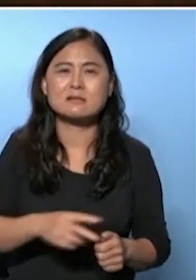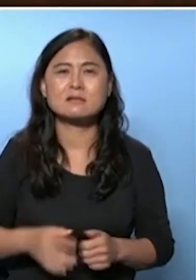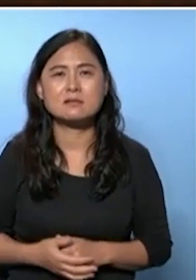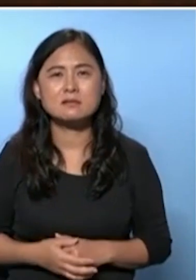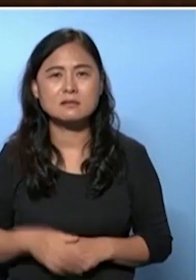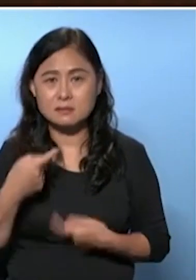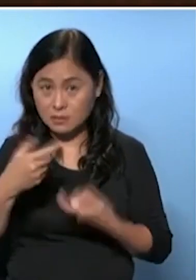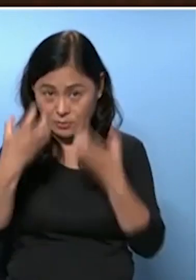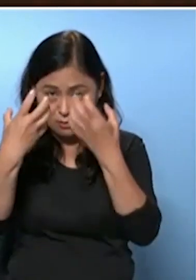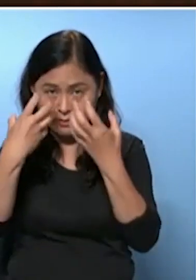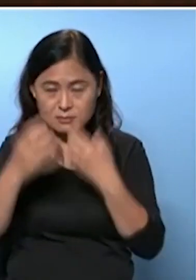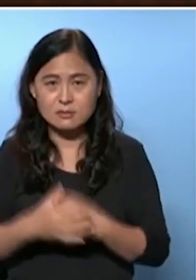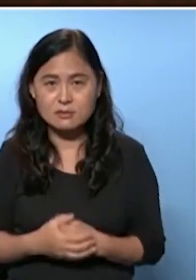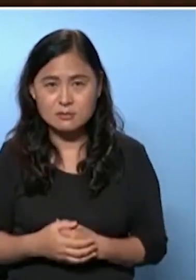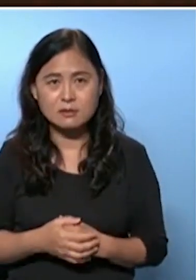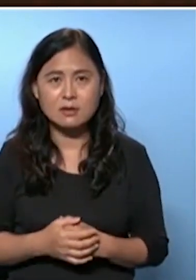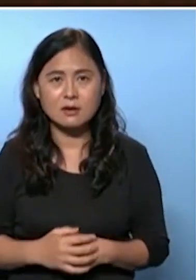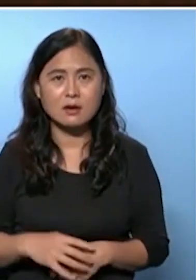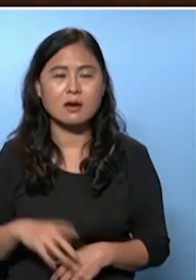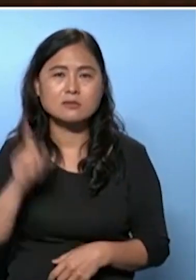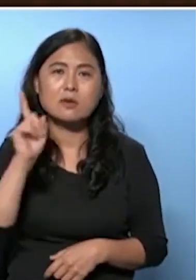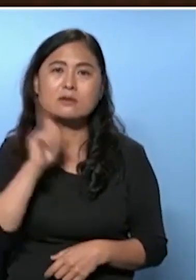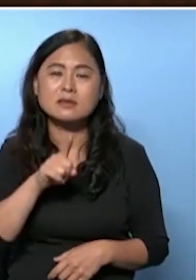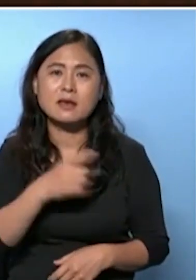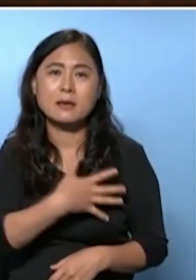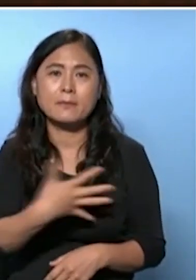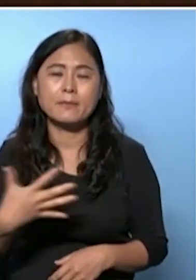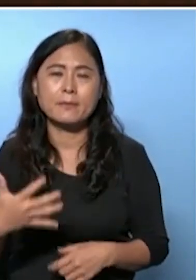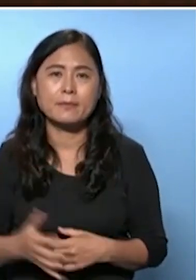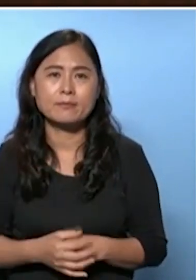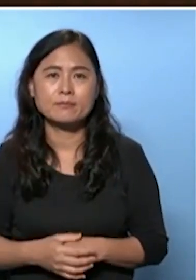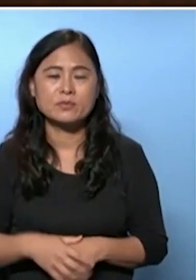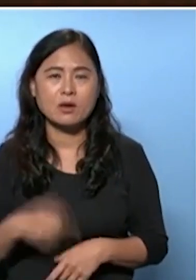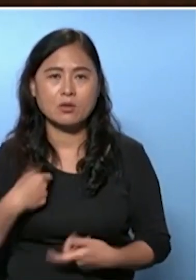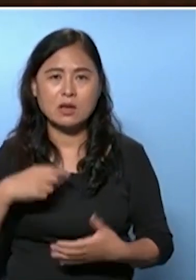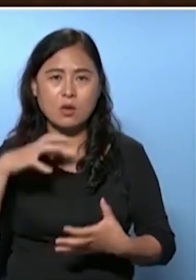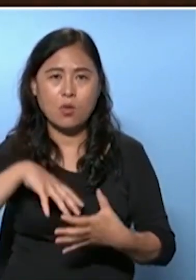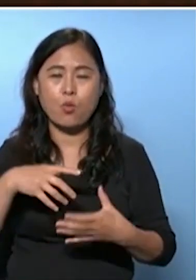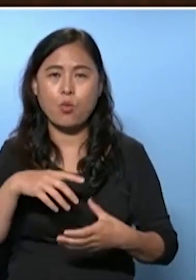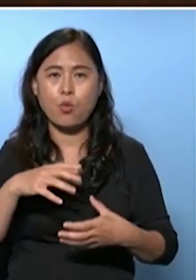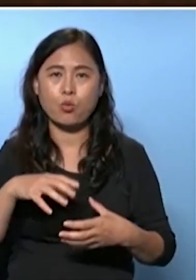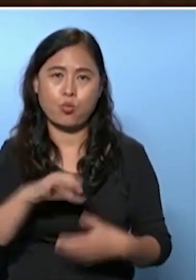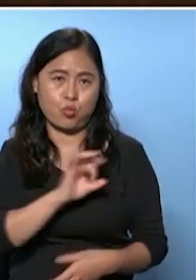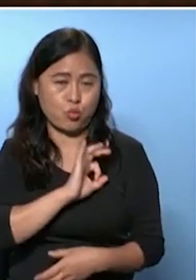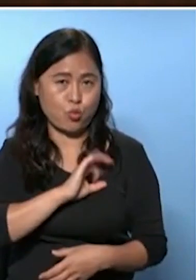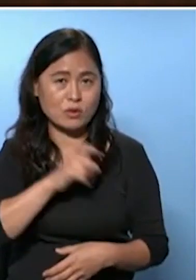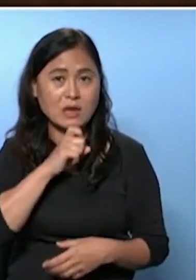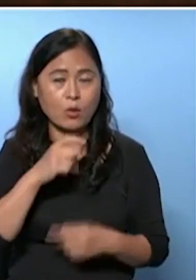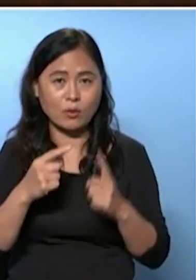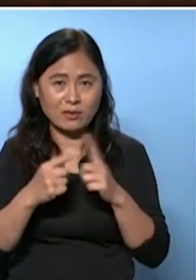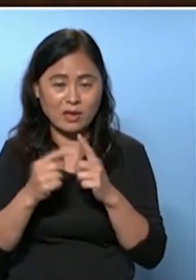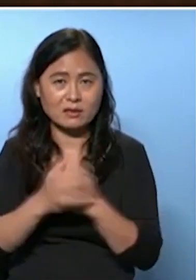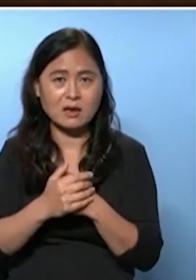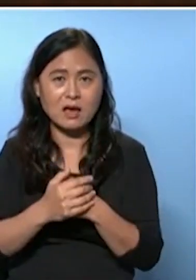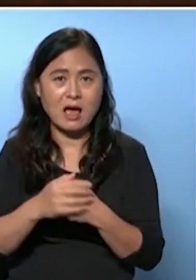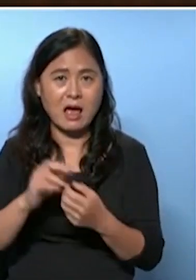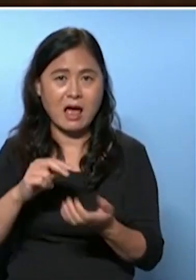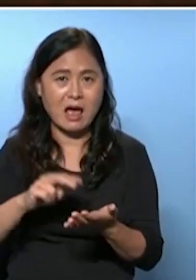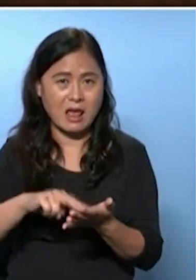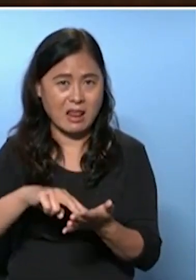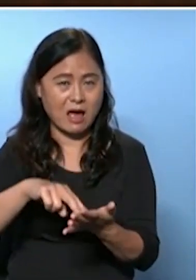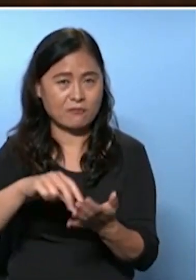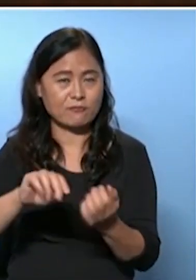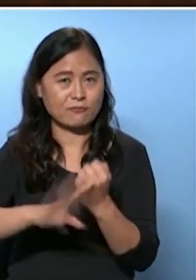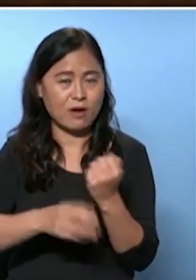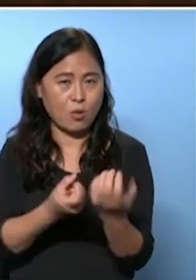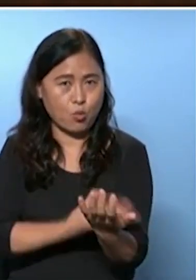迫。所以大家有沒有留意到，在上個星期五我們內會有人違反我們